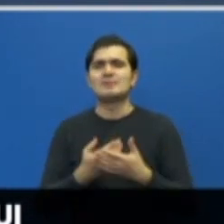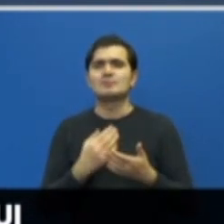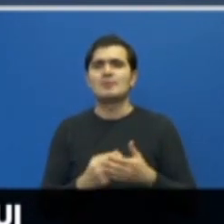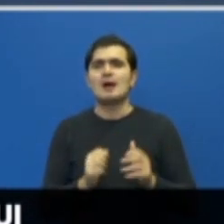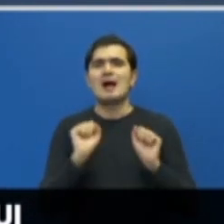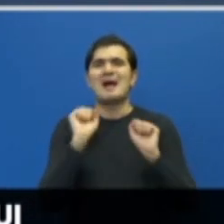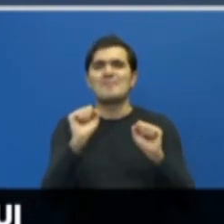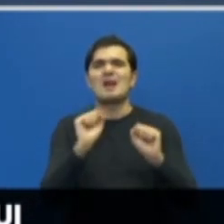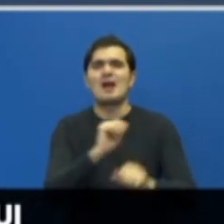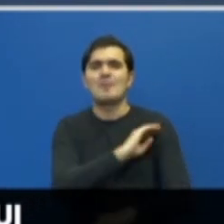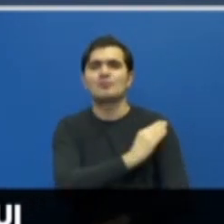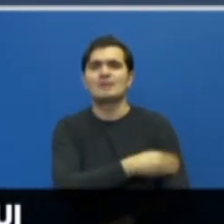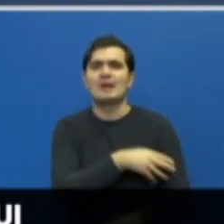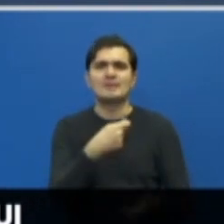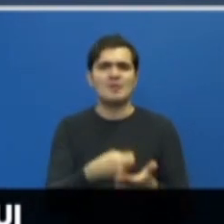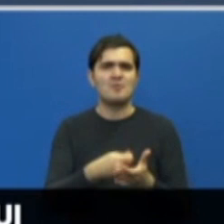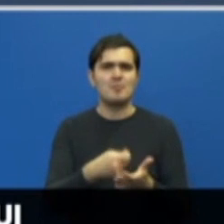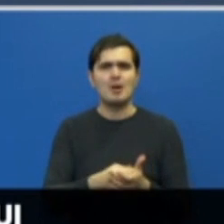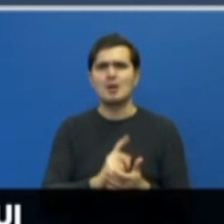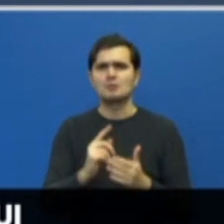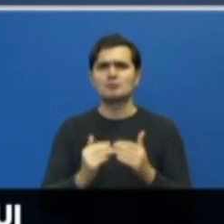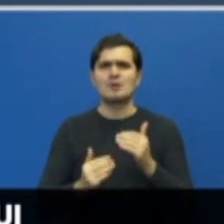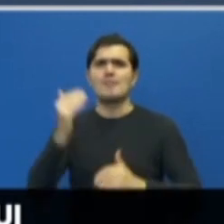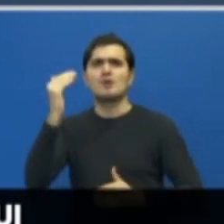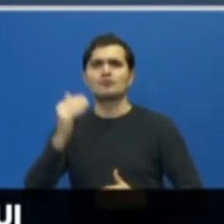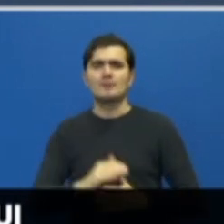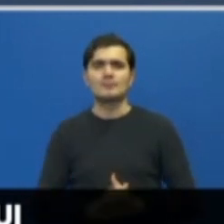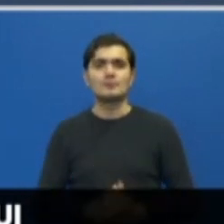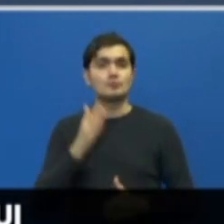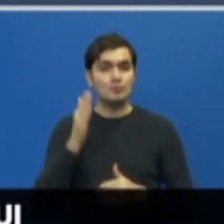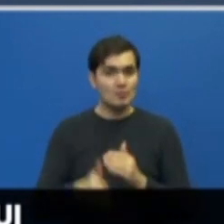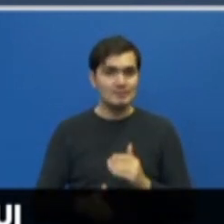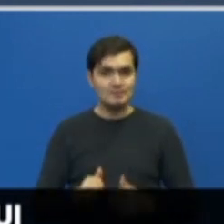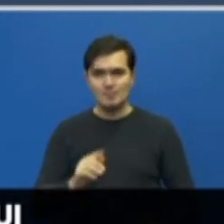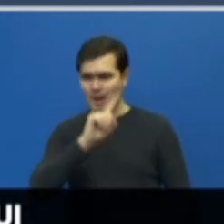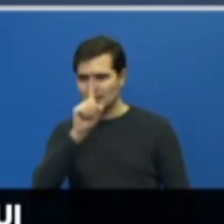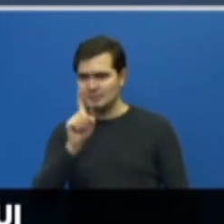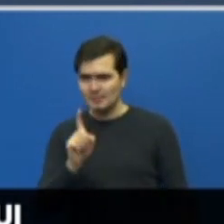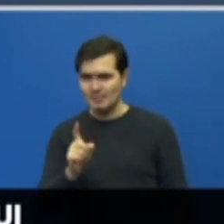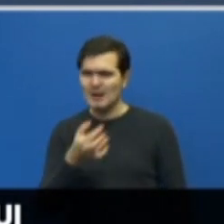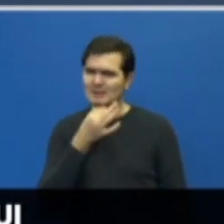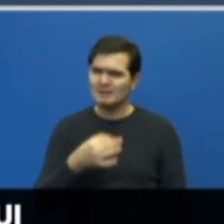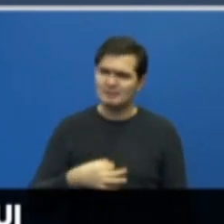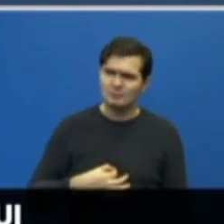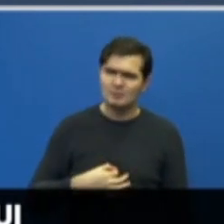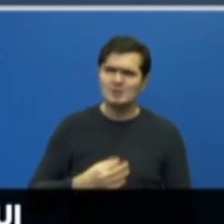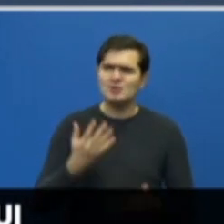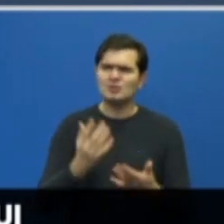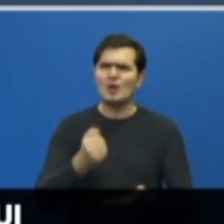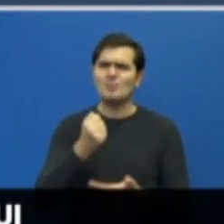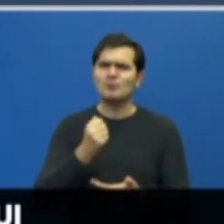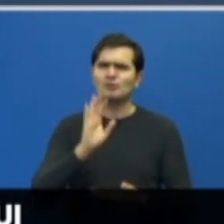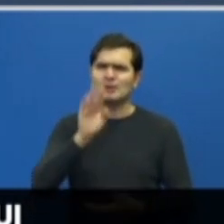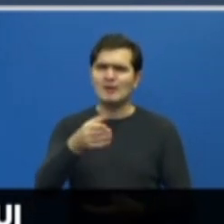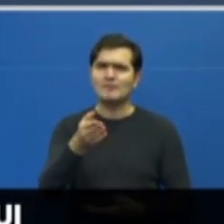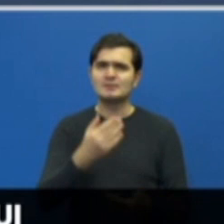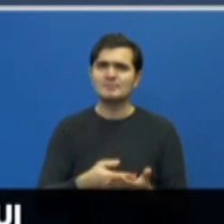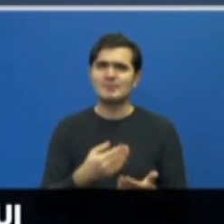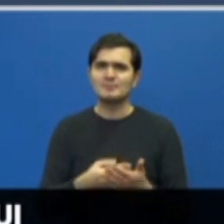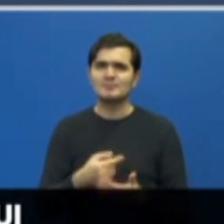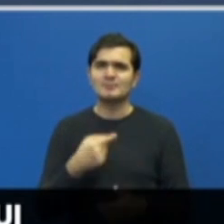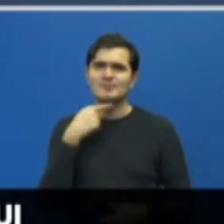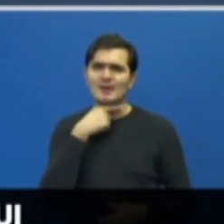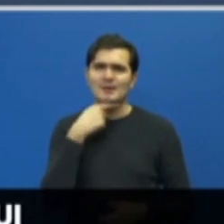nici de cum de majorare a puterii de cumpărare. Și ultima mea întrebare, dacă îmi permiteți, aș vrea să ne spuneți, de exemplu, ce buget aveți noastră pentru Crăciun,